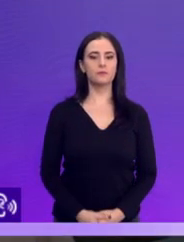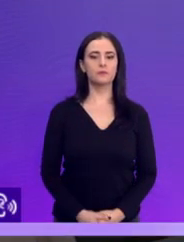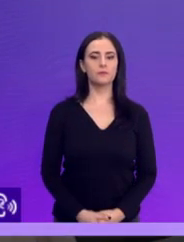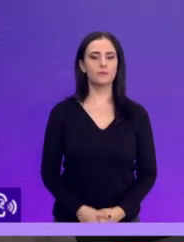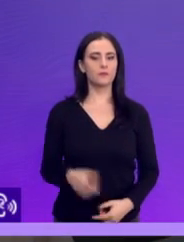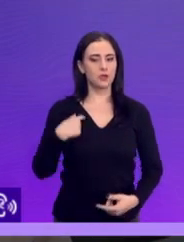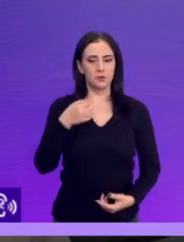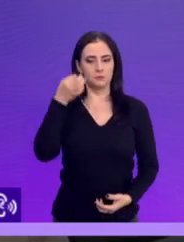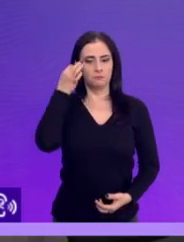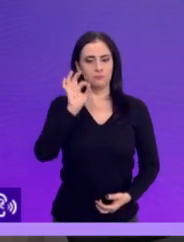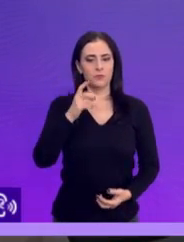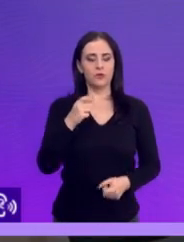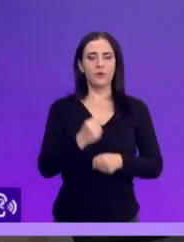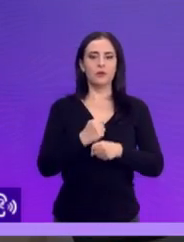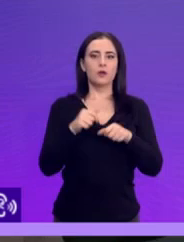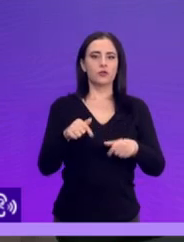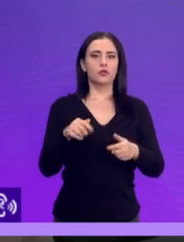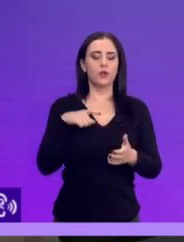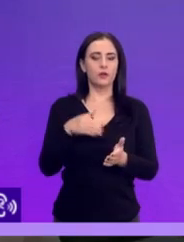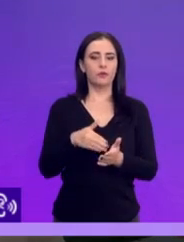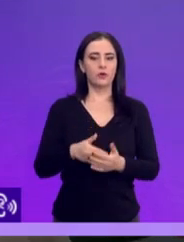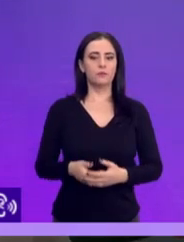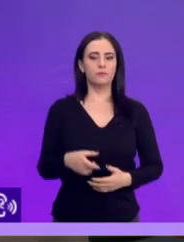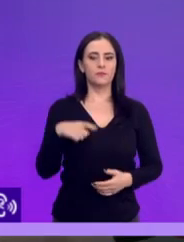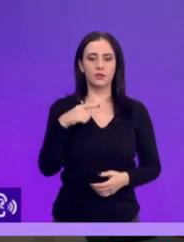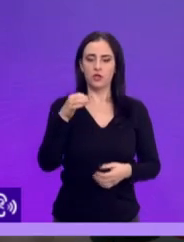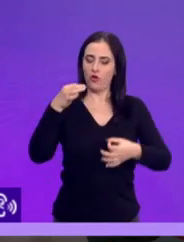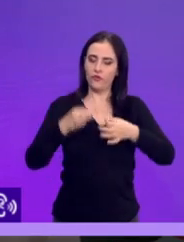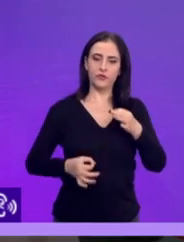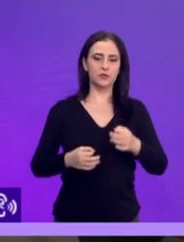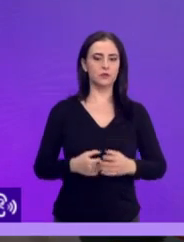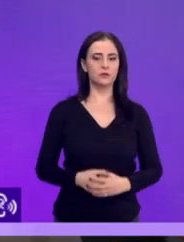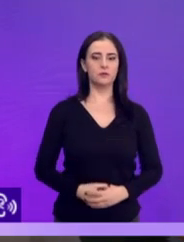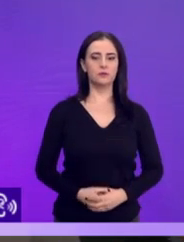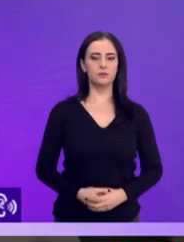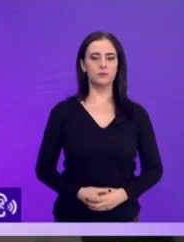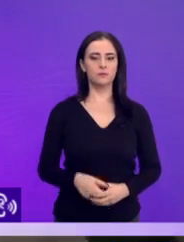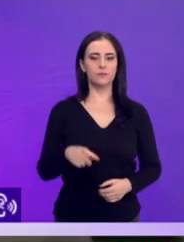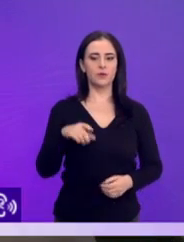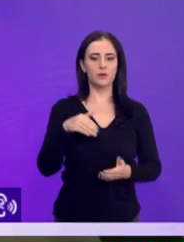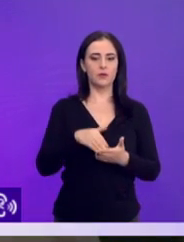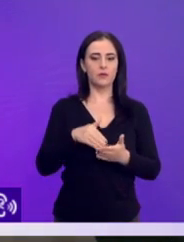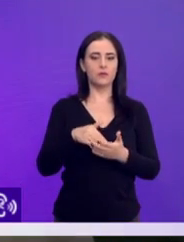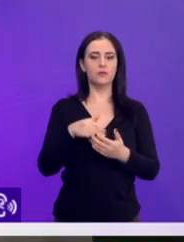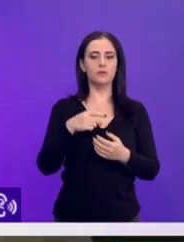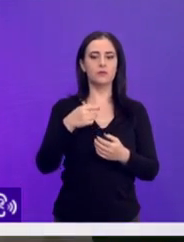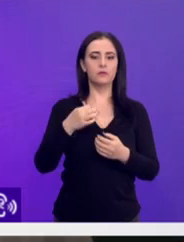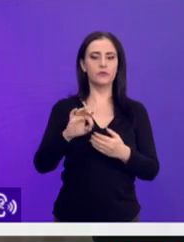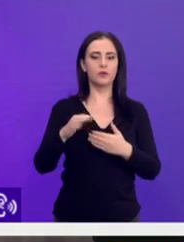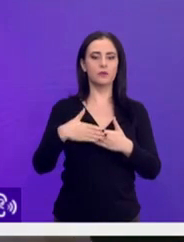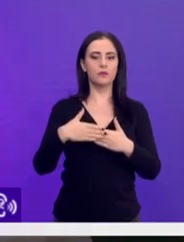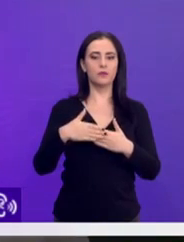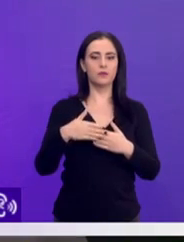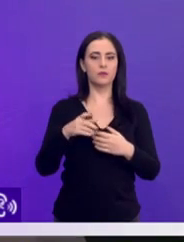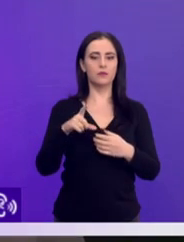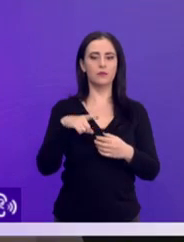Nu ne așteptam la așa ceva, vă dați seama, de... nu știam nimica despre posibilitatea de petrece timpul liber